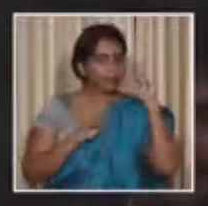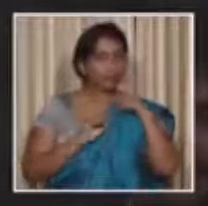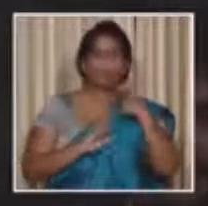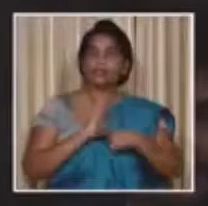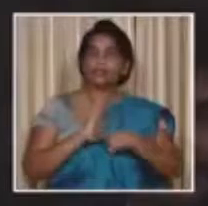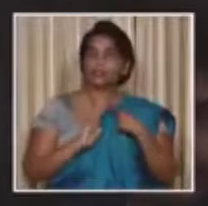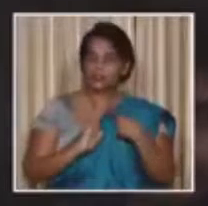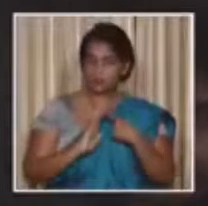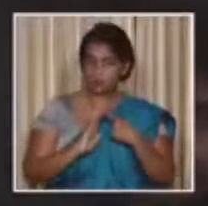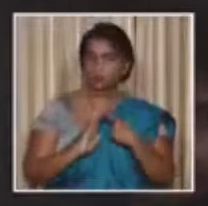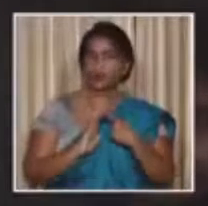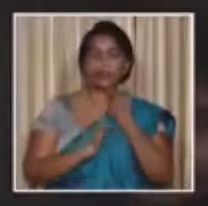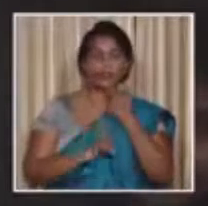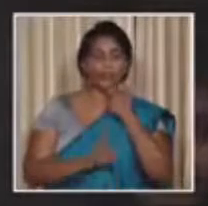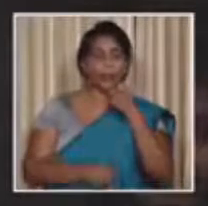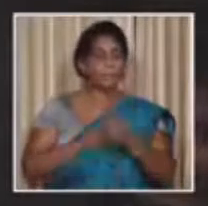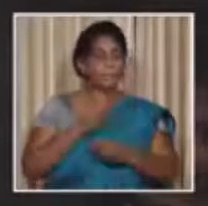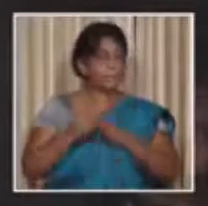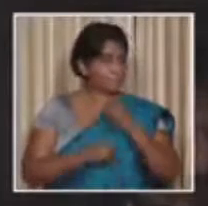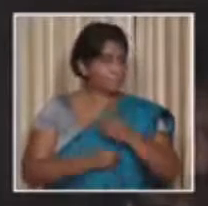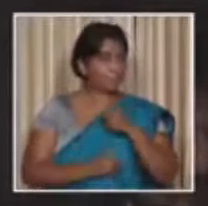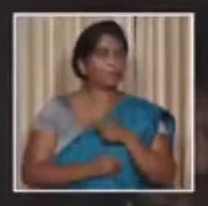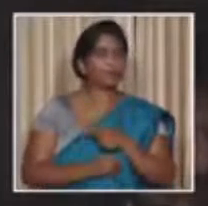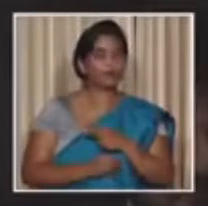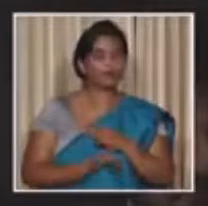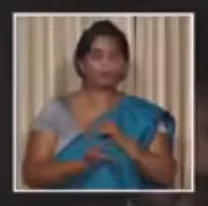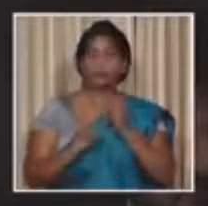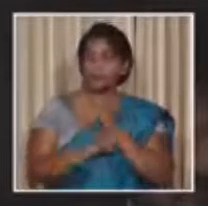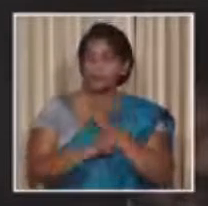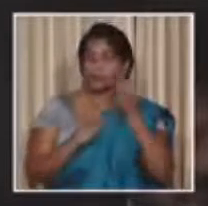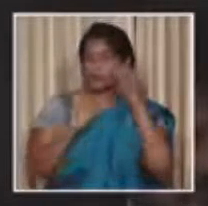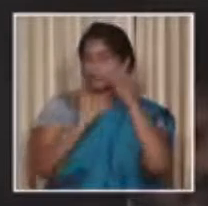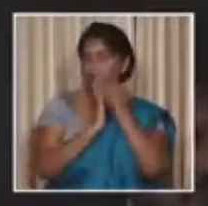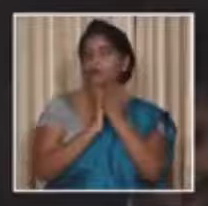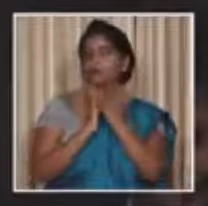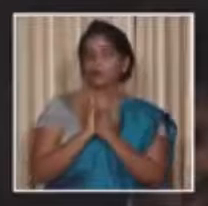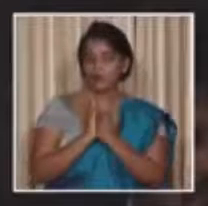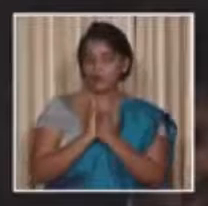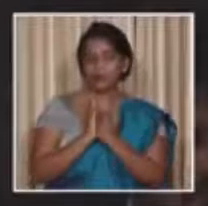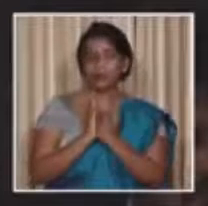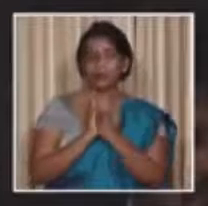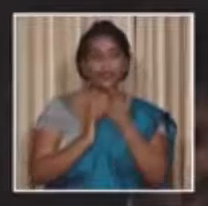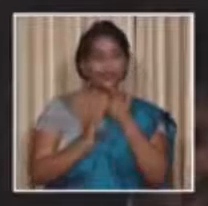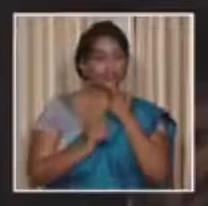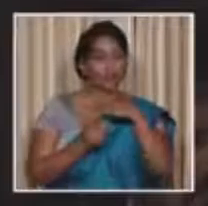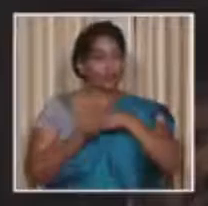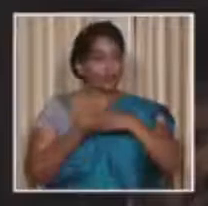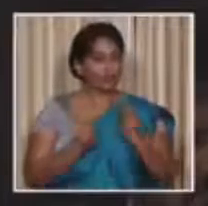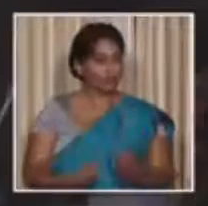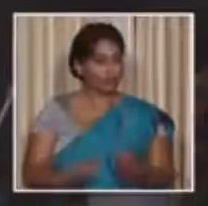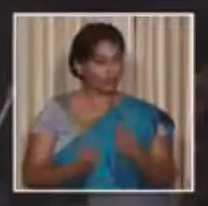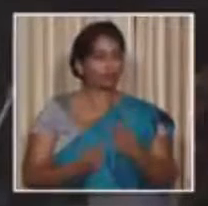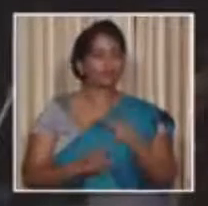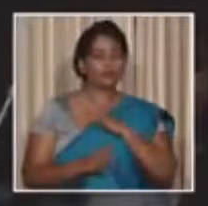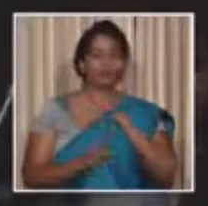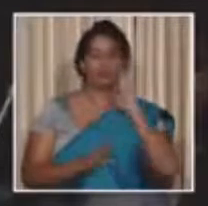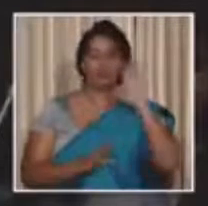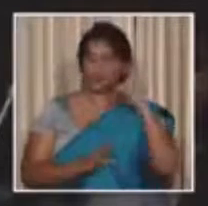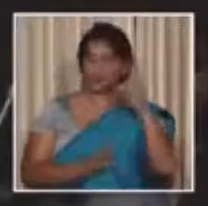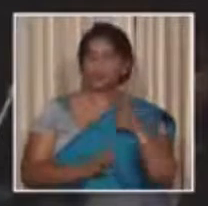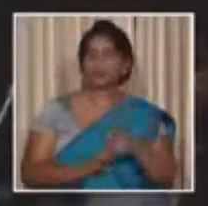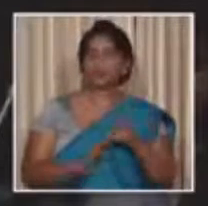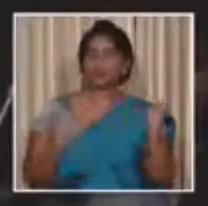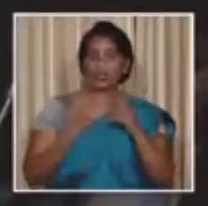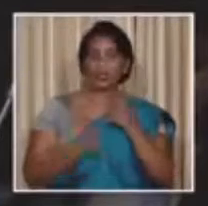ලංකාවේ තේ කර්මාන්තය වෙනුවෙන් බලපාන කරුණු කිහිපයක් තේ පොහොර හිගයට අමතරව විශේෂයෙන්ම මේ රටේ කුඩා